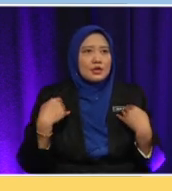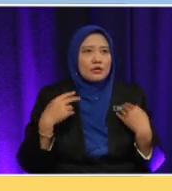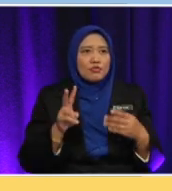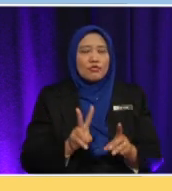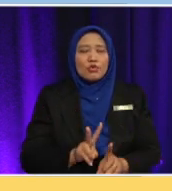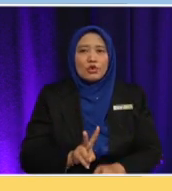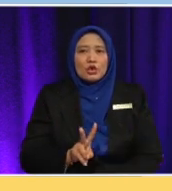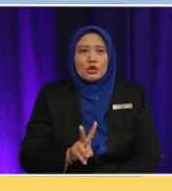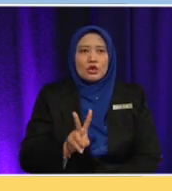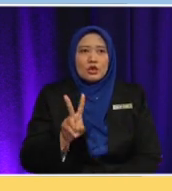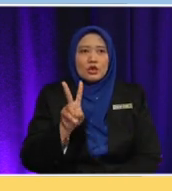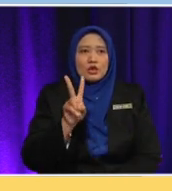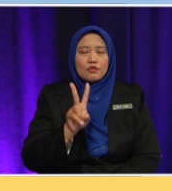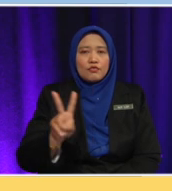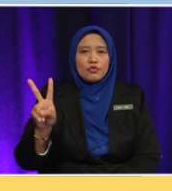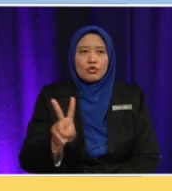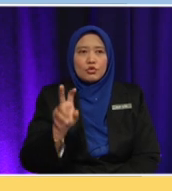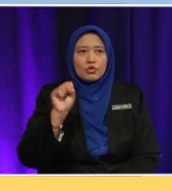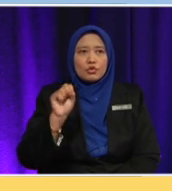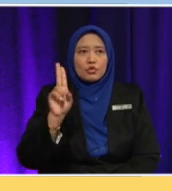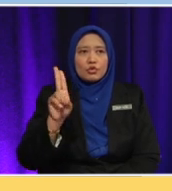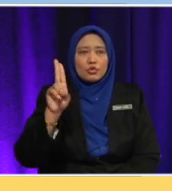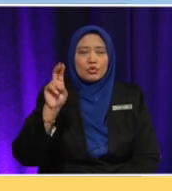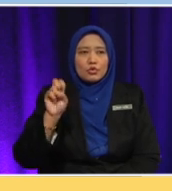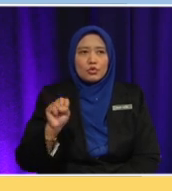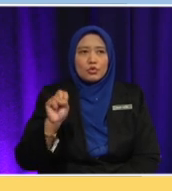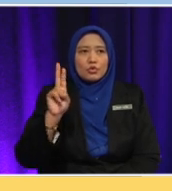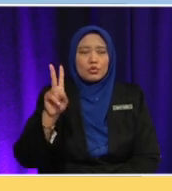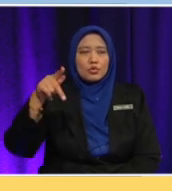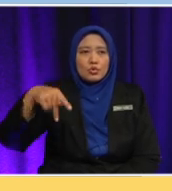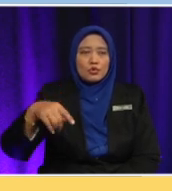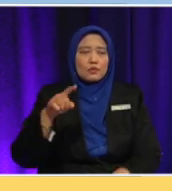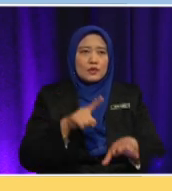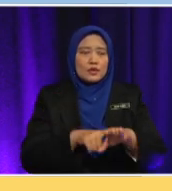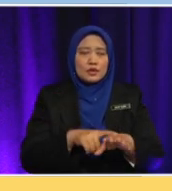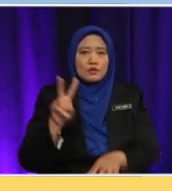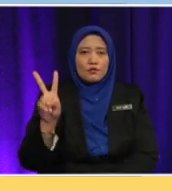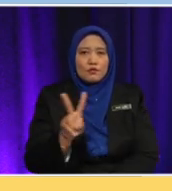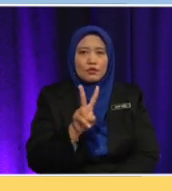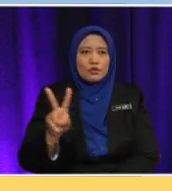kepada hukum buatan kecoa ini untuk